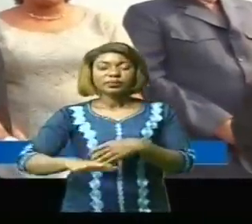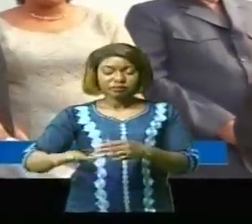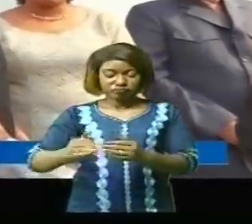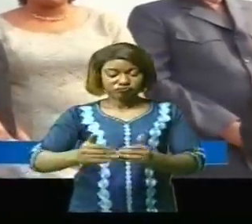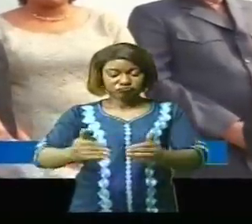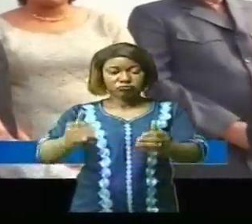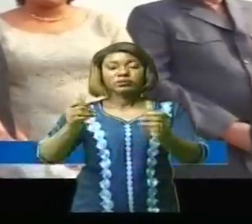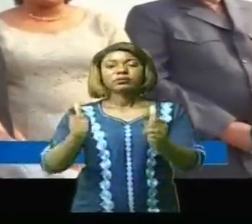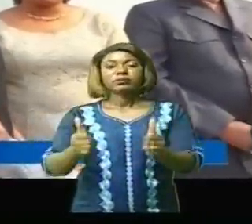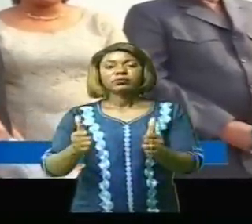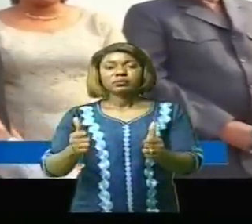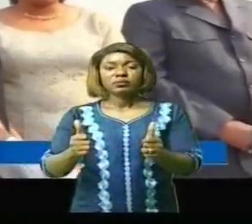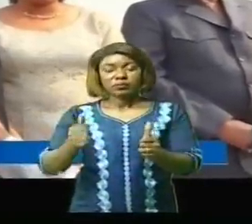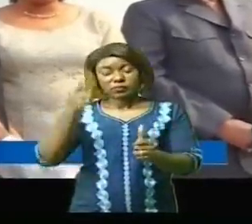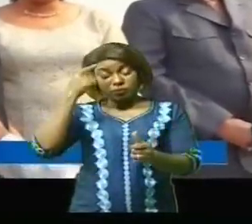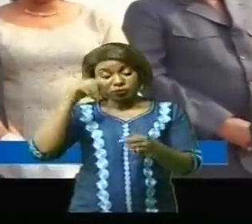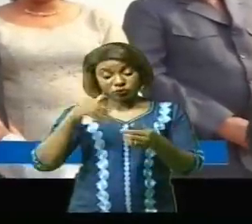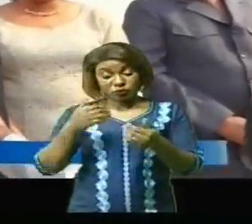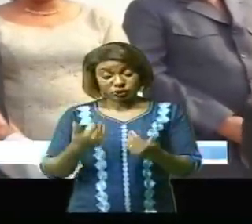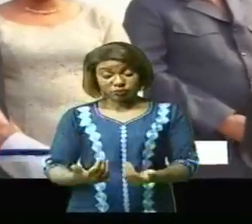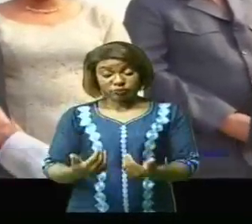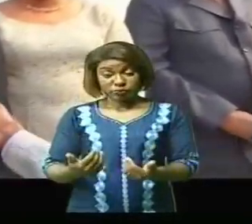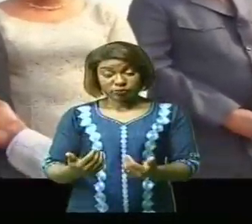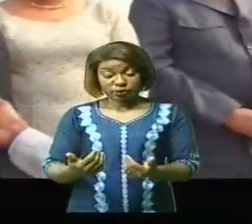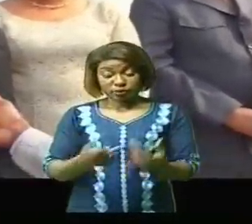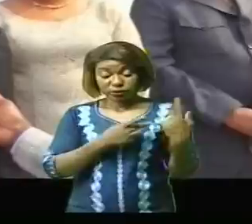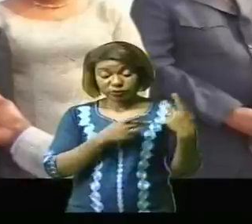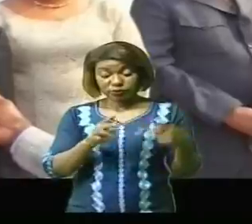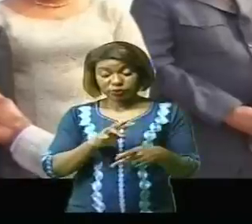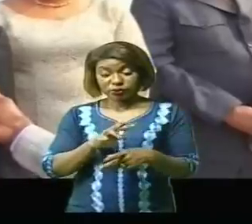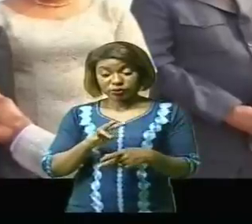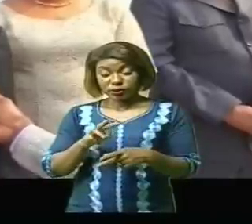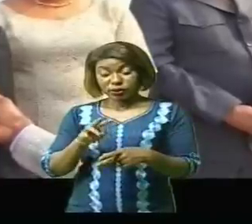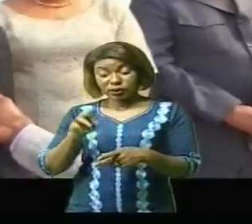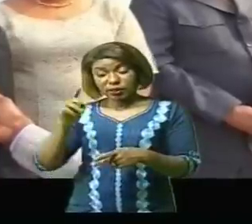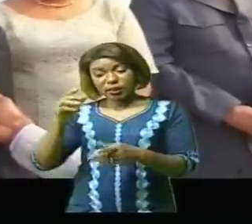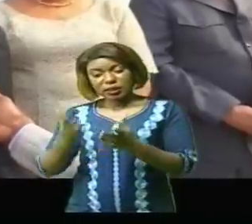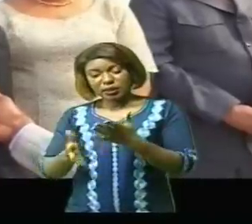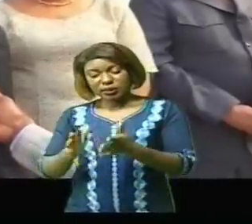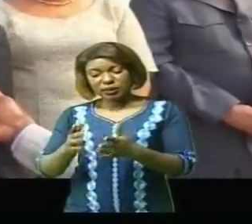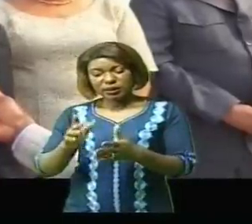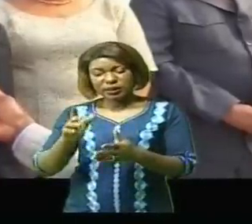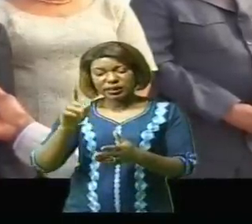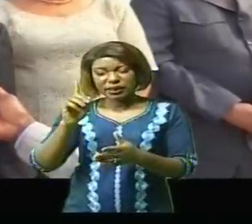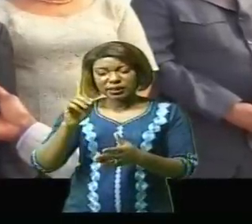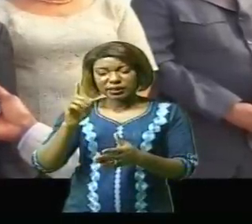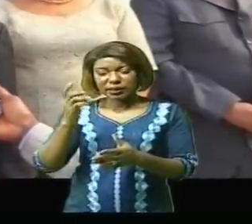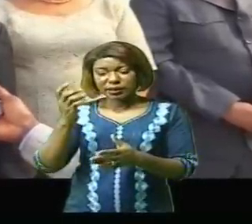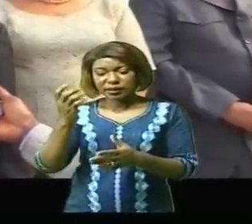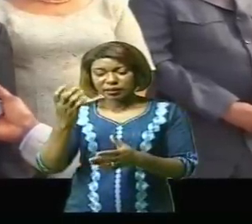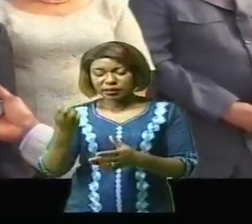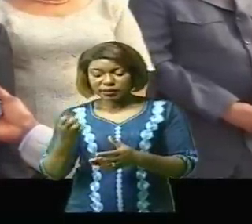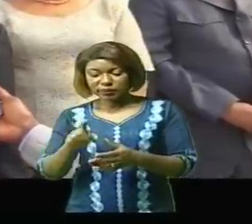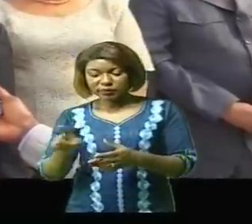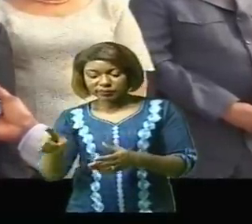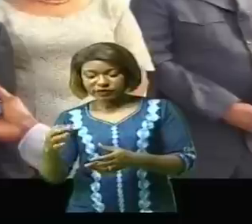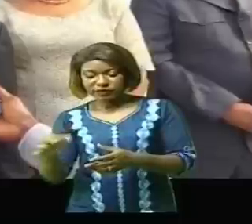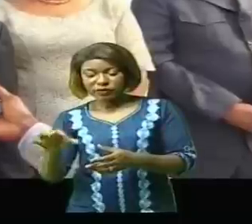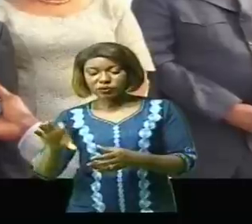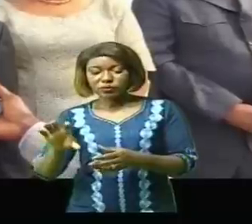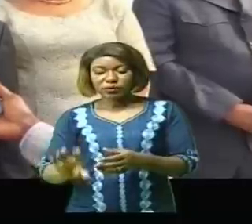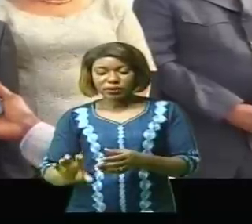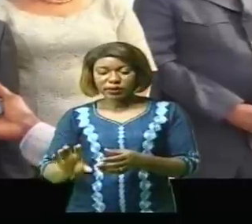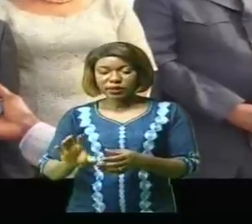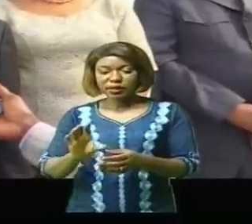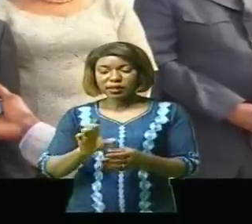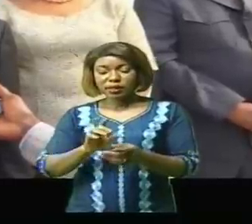taux reste stable autour de 2004 francs contre un dollar américain à l'officiel et 2039 francs